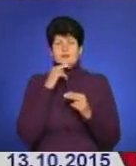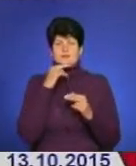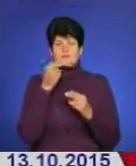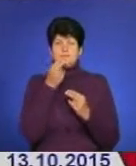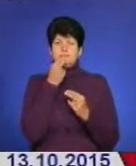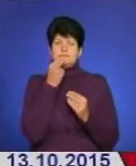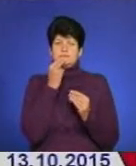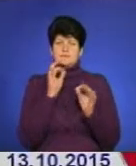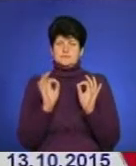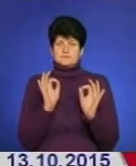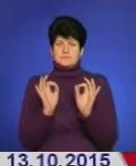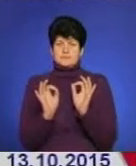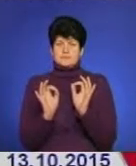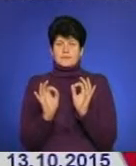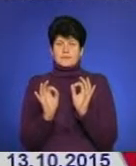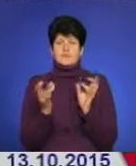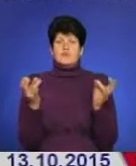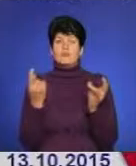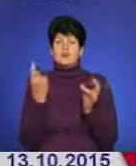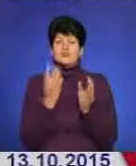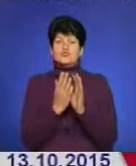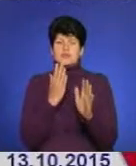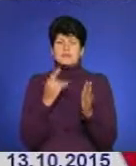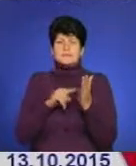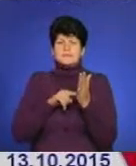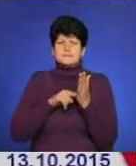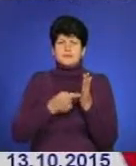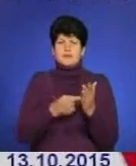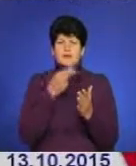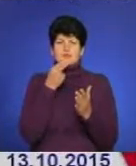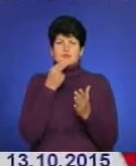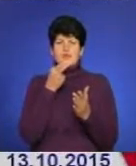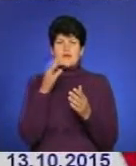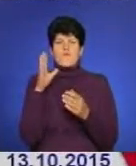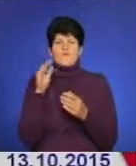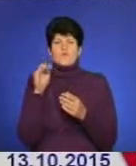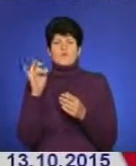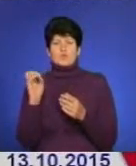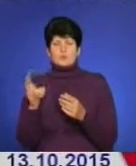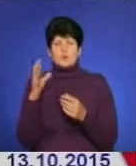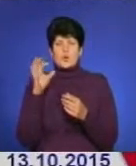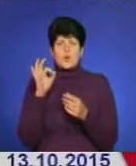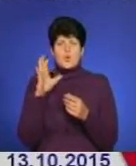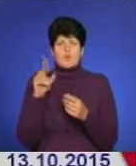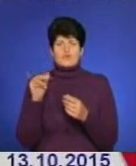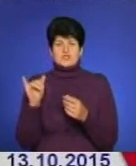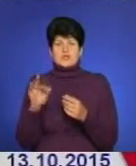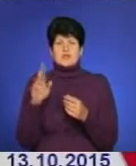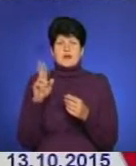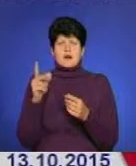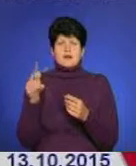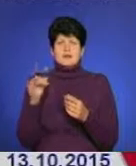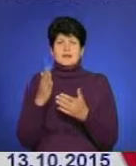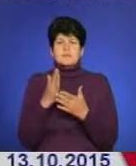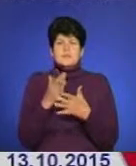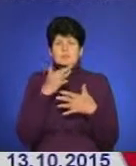збалансоване харчування. В першу чергу це акцент у харчуванні на фрукти, овочі, ягоди, тобто продукти, які містять